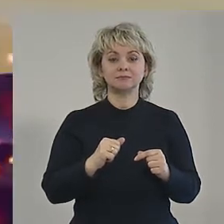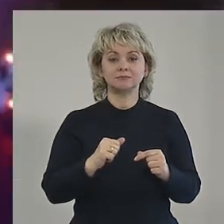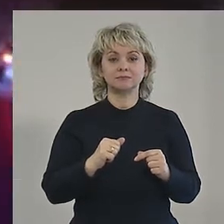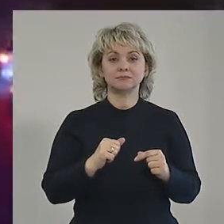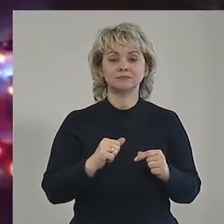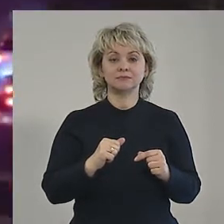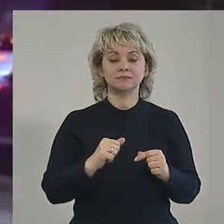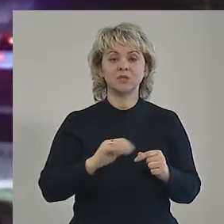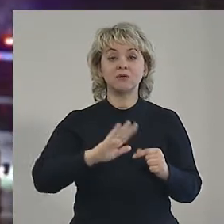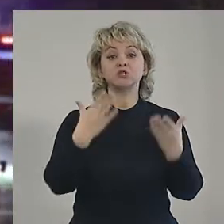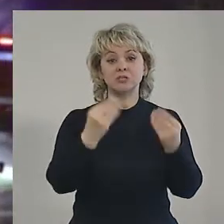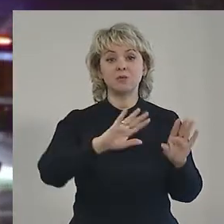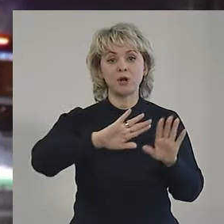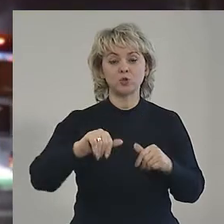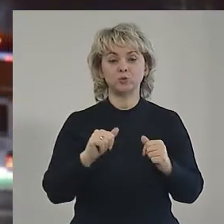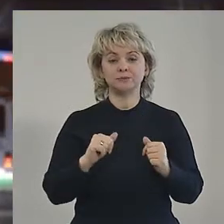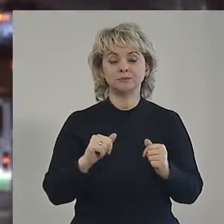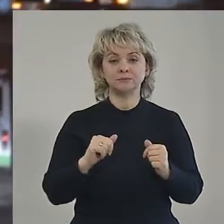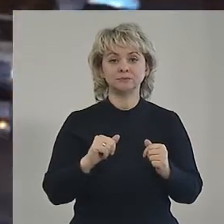Глядь! Он видеть прошел.